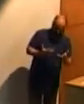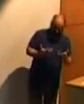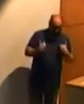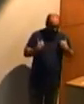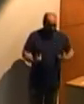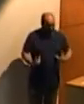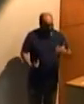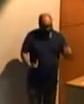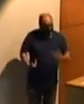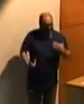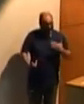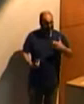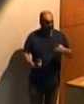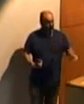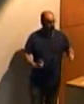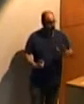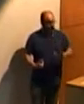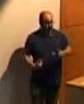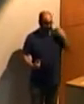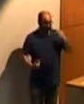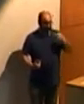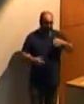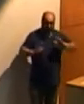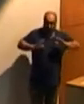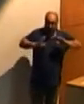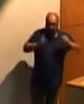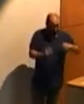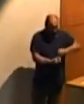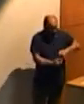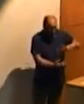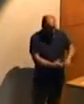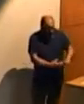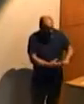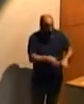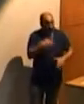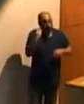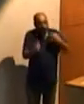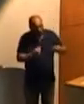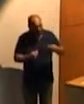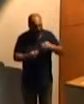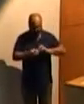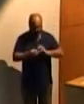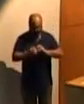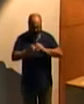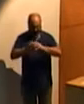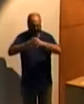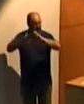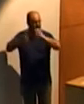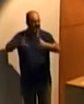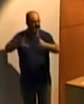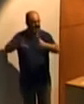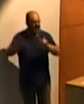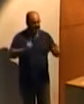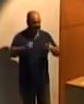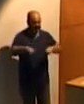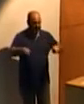et où par complexité finalement l'humain oui nous avons encore biologique